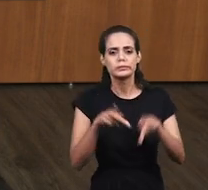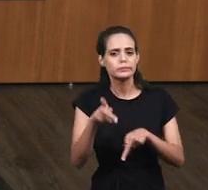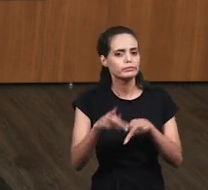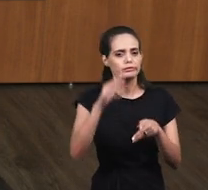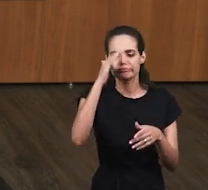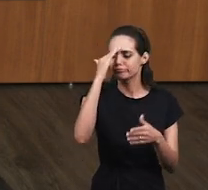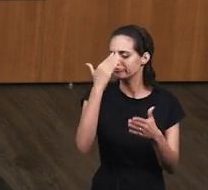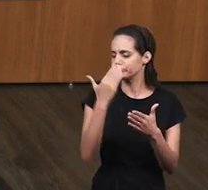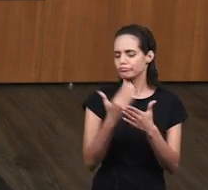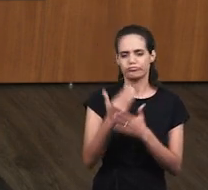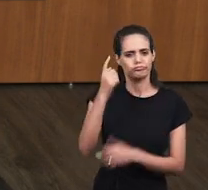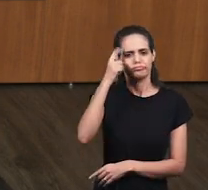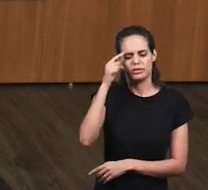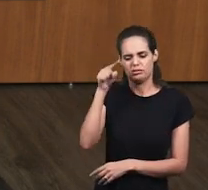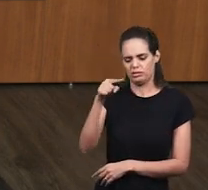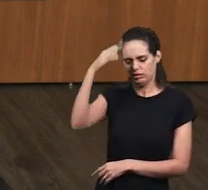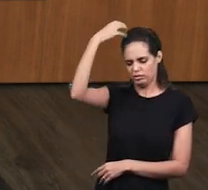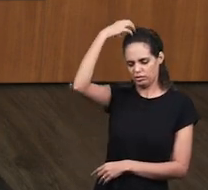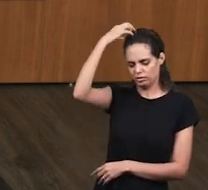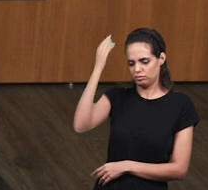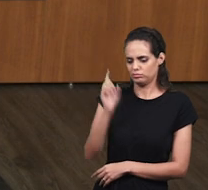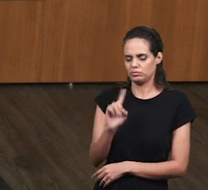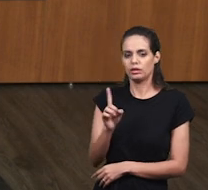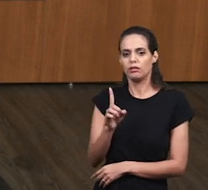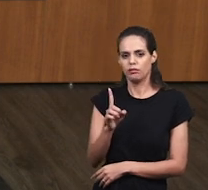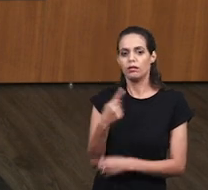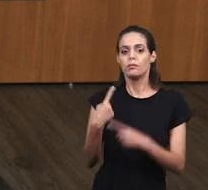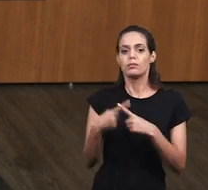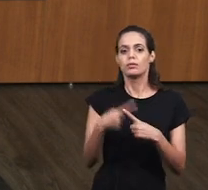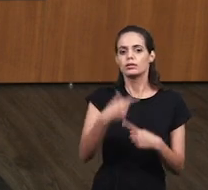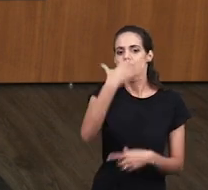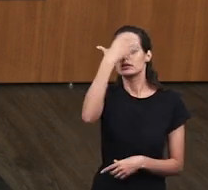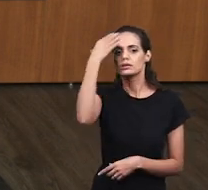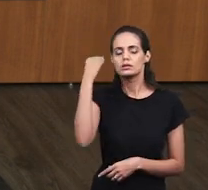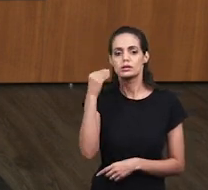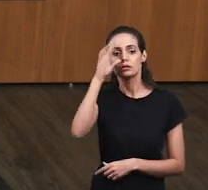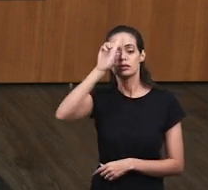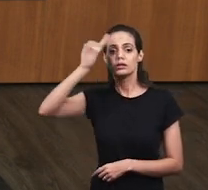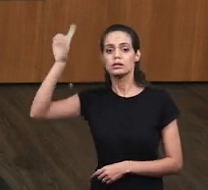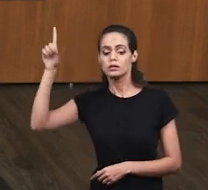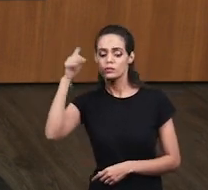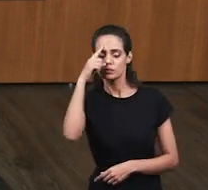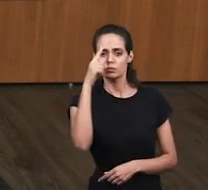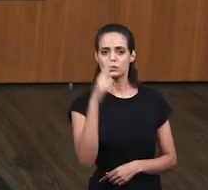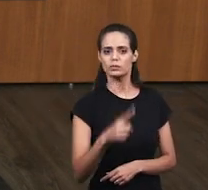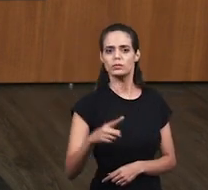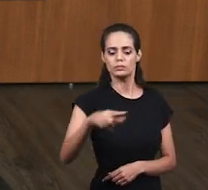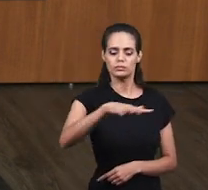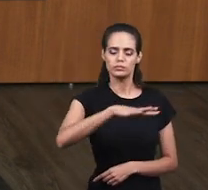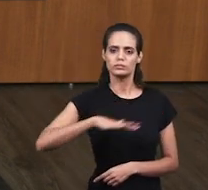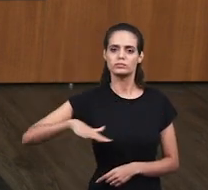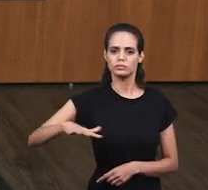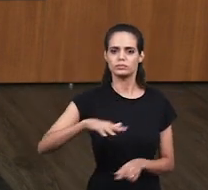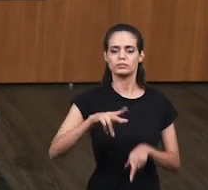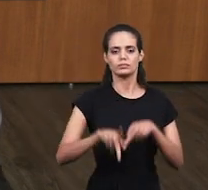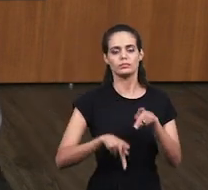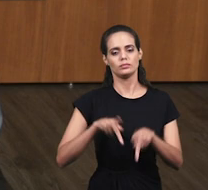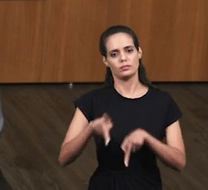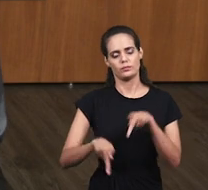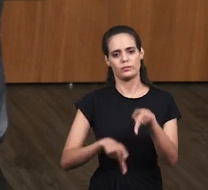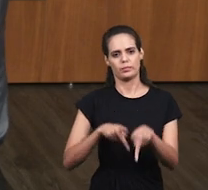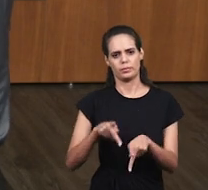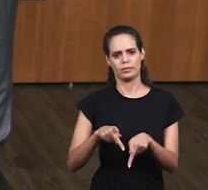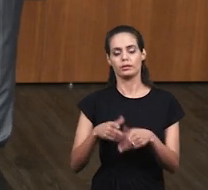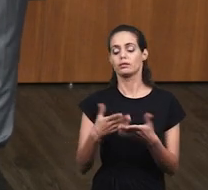oublié comme celui à qui Dieu avait envoyé pour régner sur son peuple. Et humainement, Alexandre,